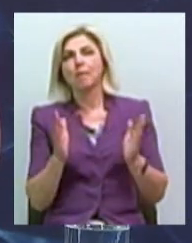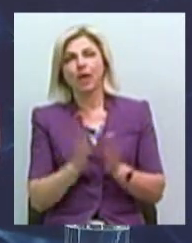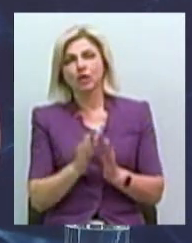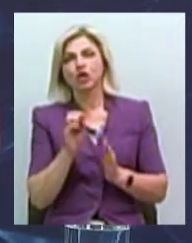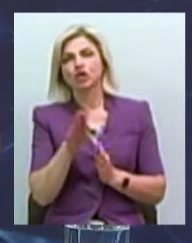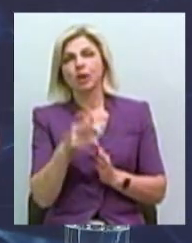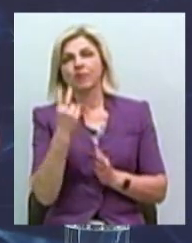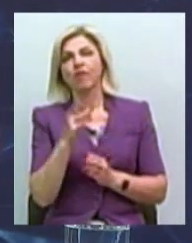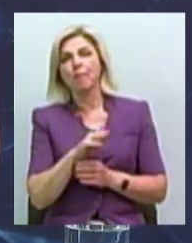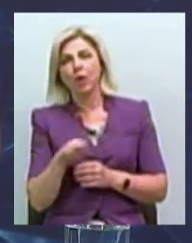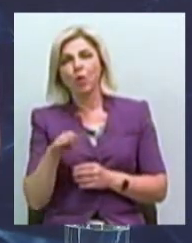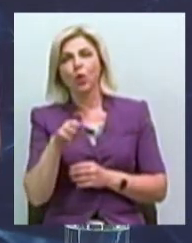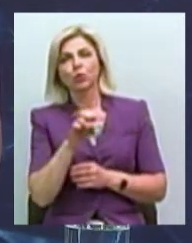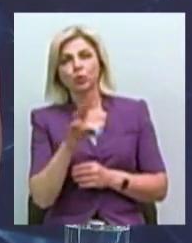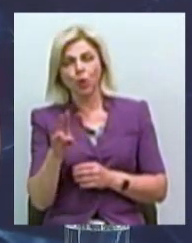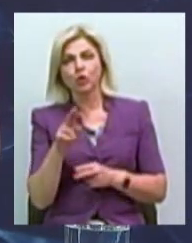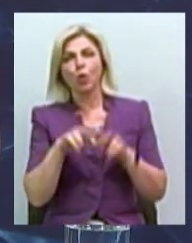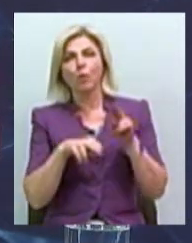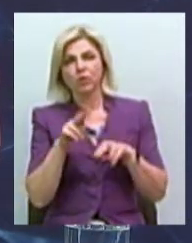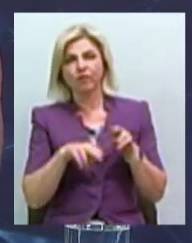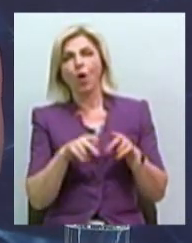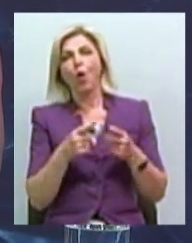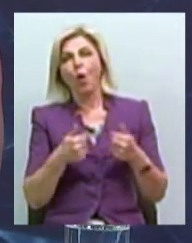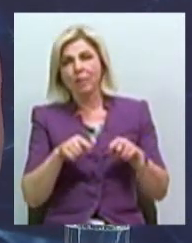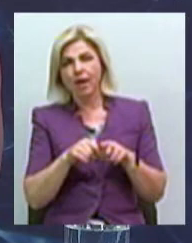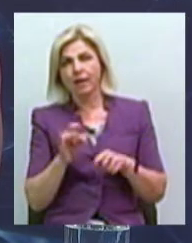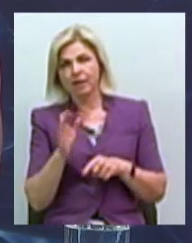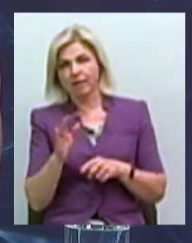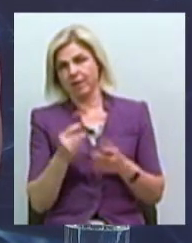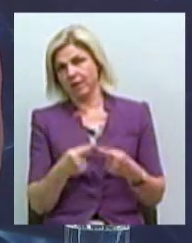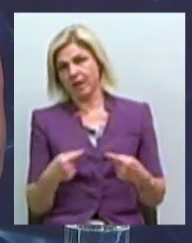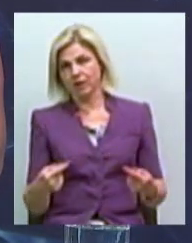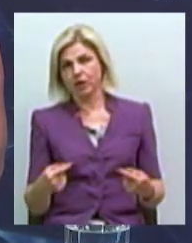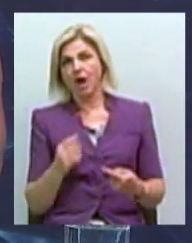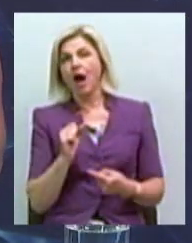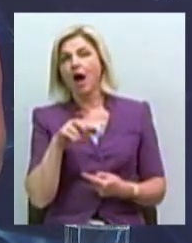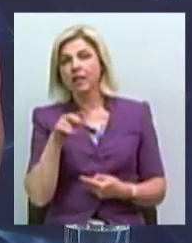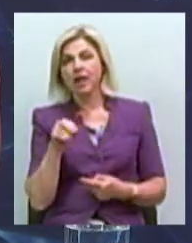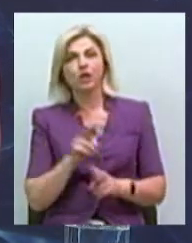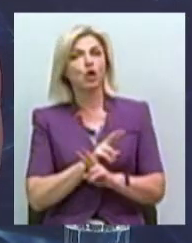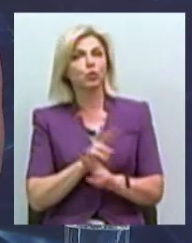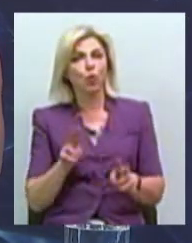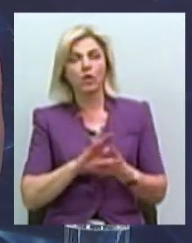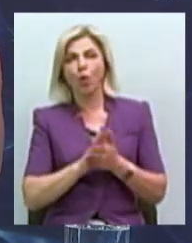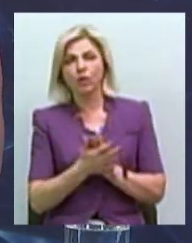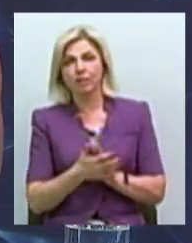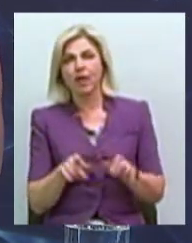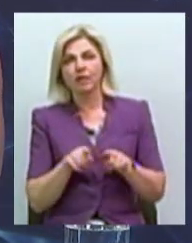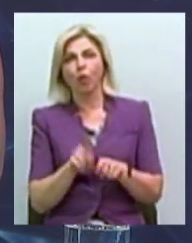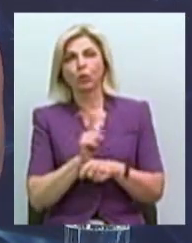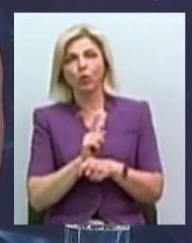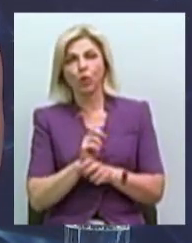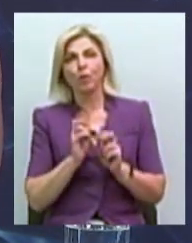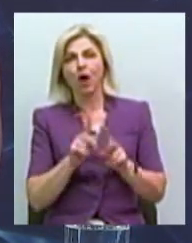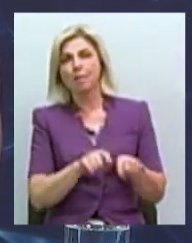2 мільйони тонн і так далі, будівництво об'єктів і все таке інше. Але ніхто не відміняв таку норму, як